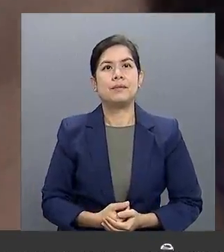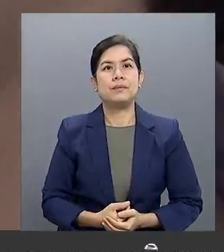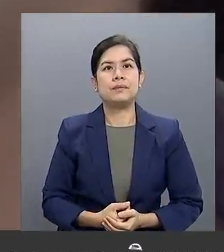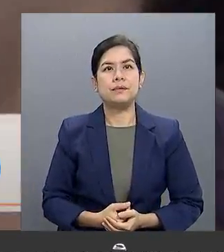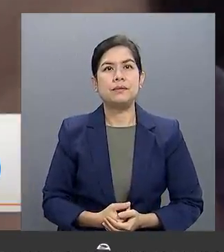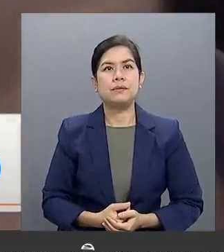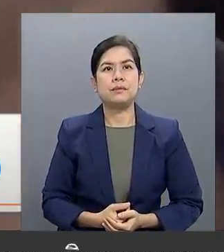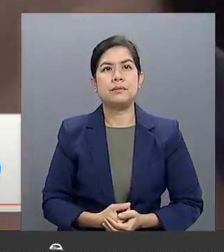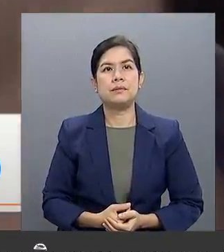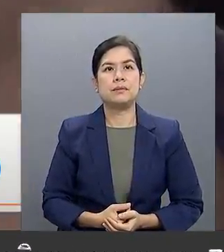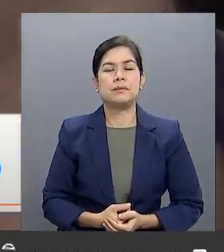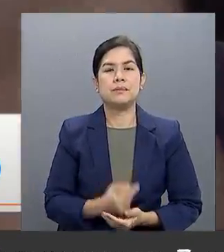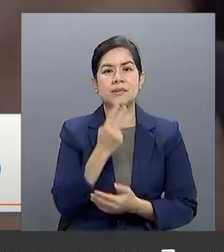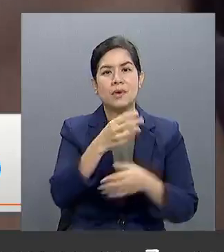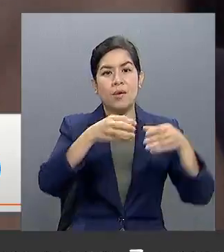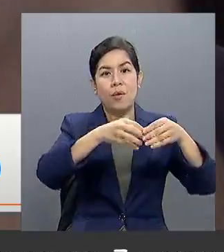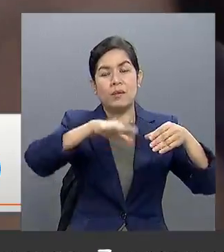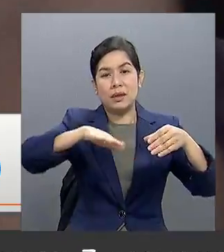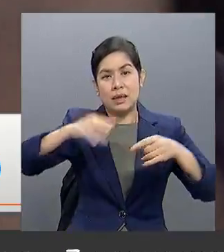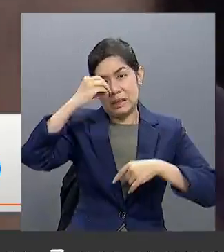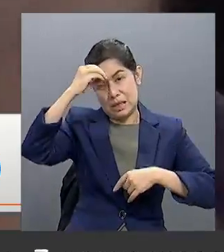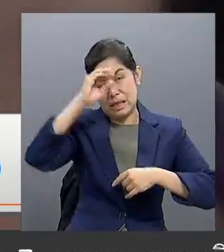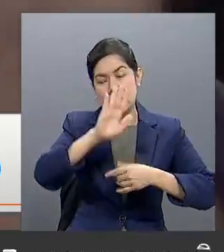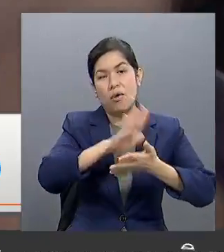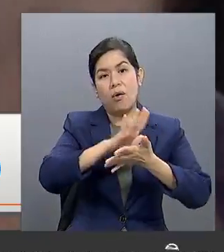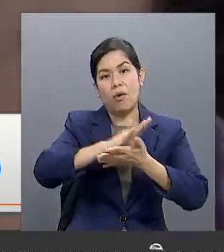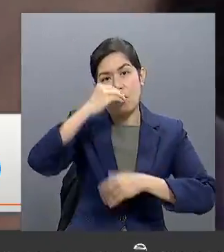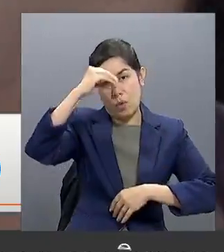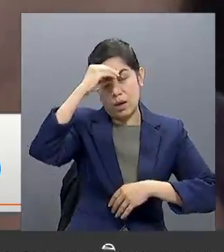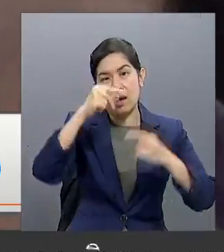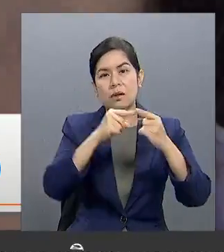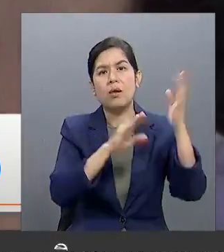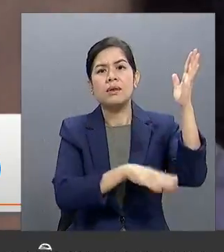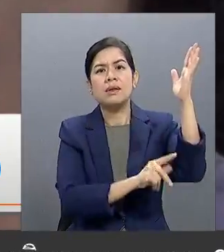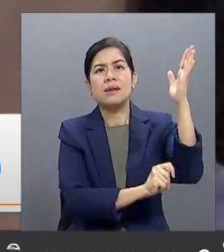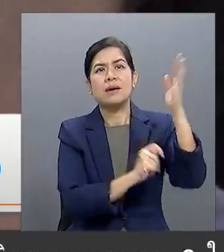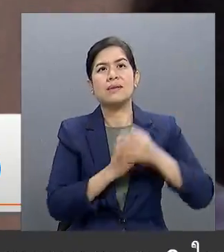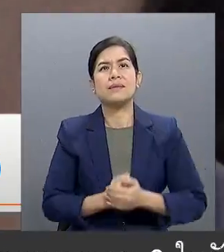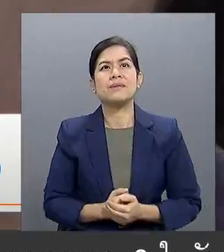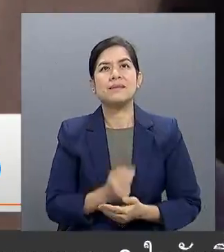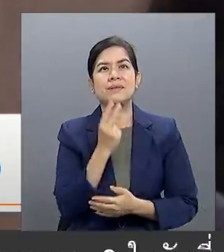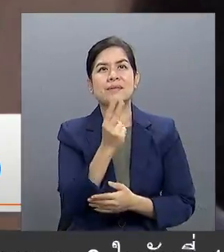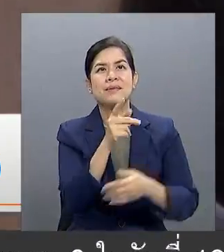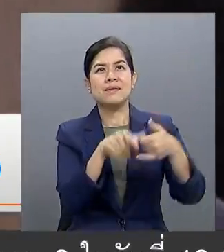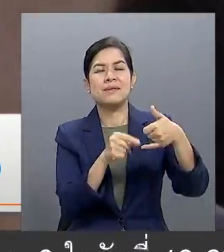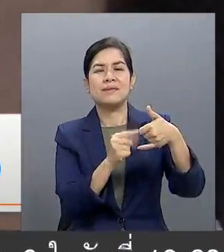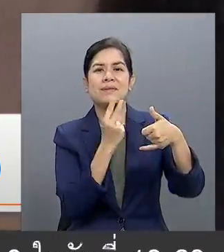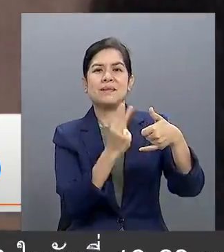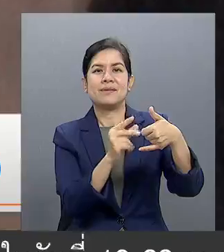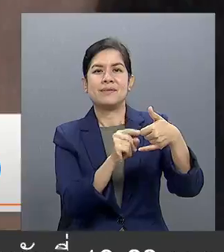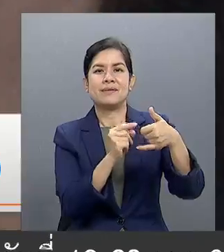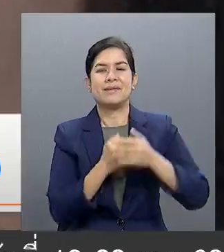นี่เป็นนักเรียนนะคะของโรงเรียนแห่งหนึ่งในจังหวัดตรังอันนี้พามา น่าจะเป็นลูกค้า ในลูกค้าไง ลูกค้าของเขา แล้ว